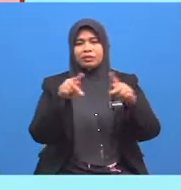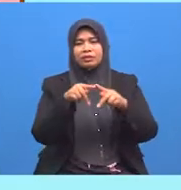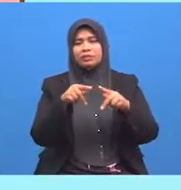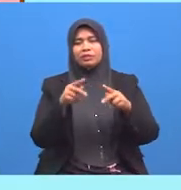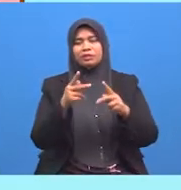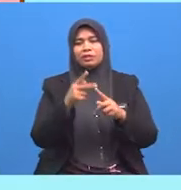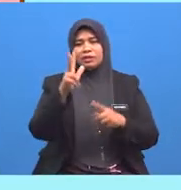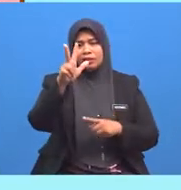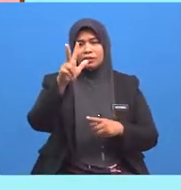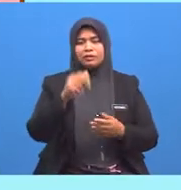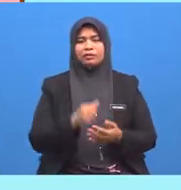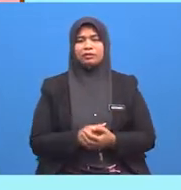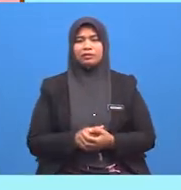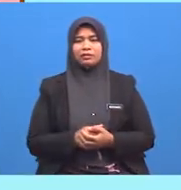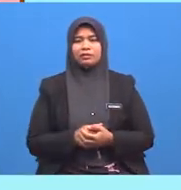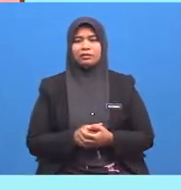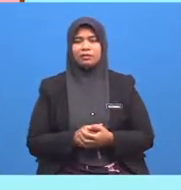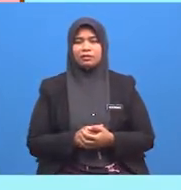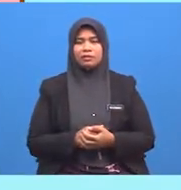sangat bijak merancang